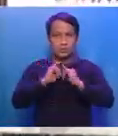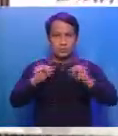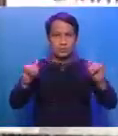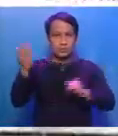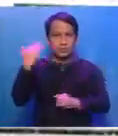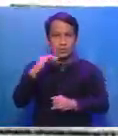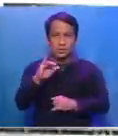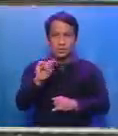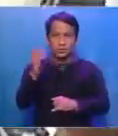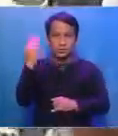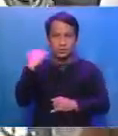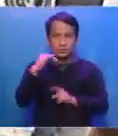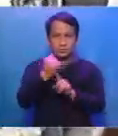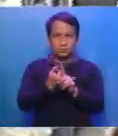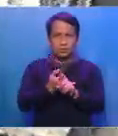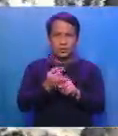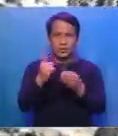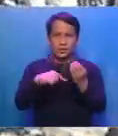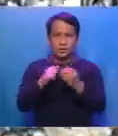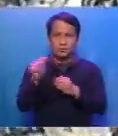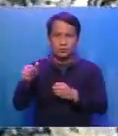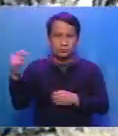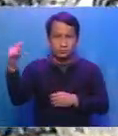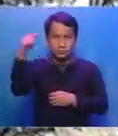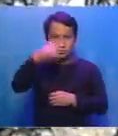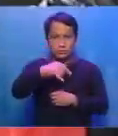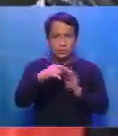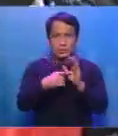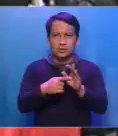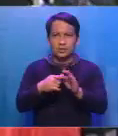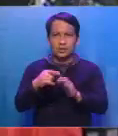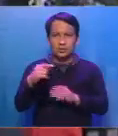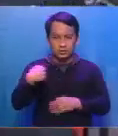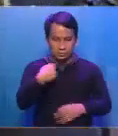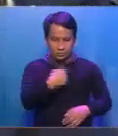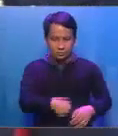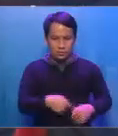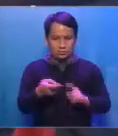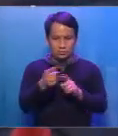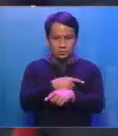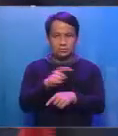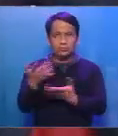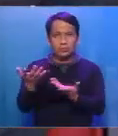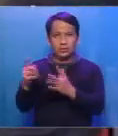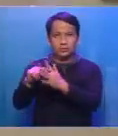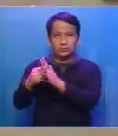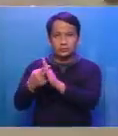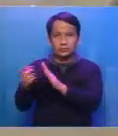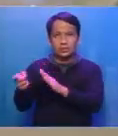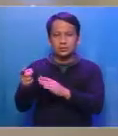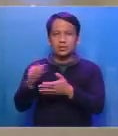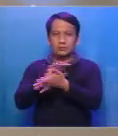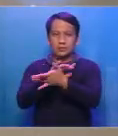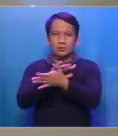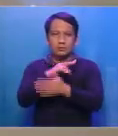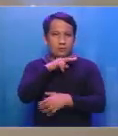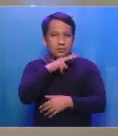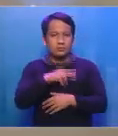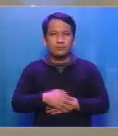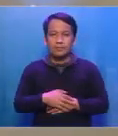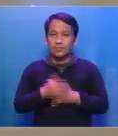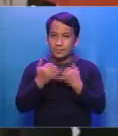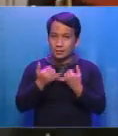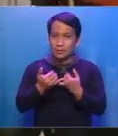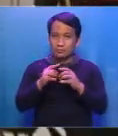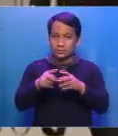ng IATF noong Enero laban sa mga biyaherong manggagaling sa Hubei, China kung saan nagsimula ang pandemya. Kate Niverhere, nagpatupad